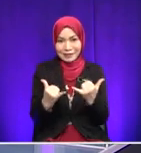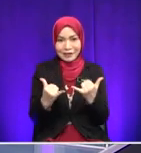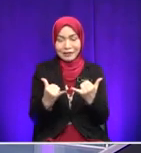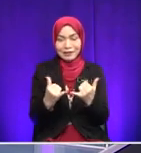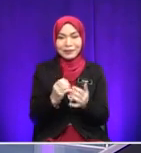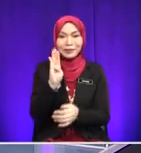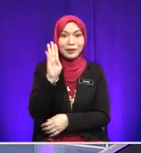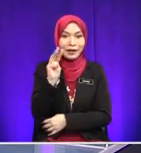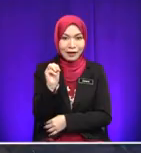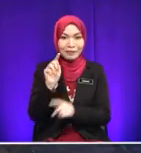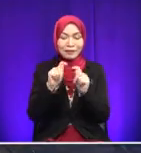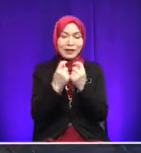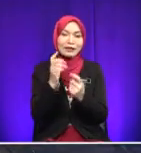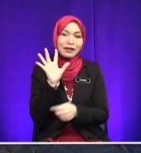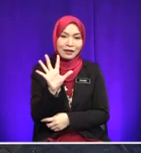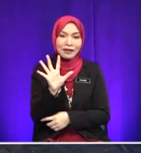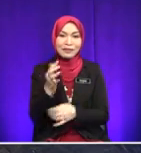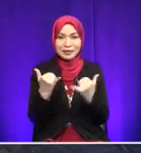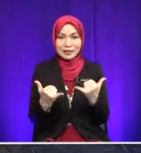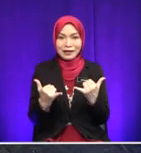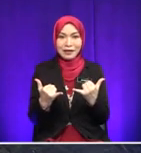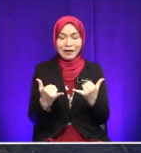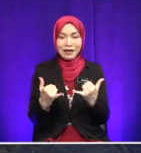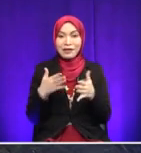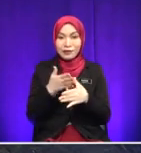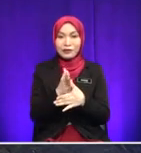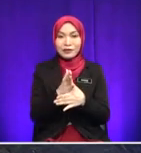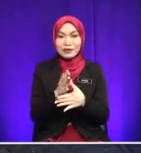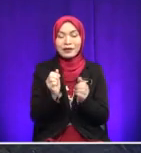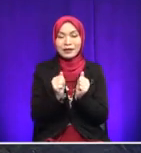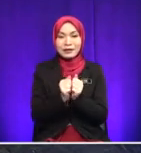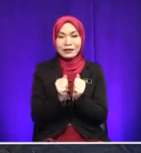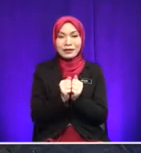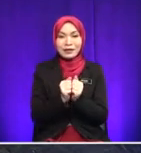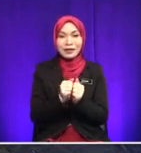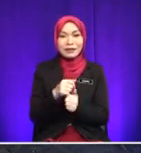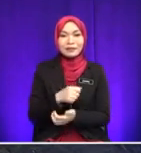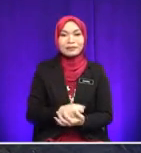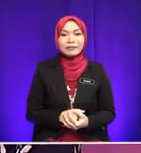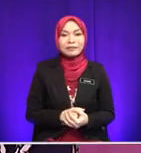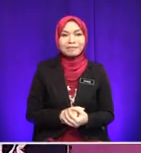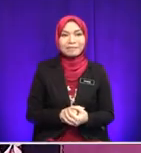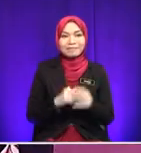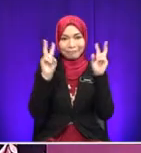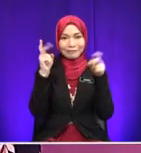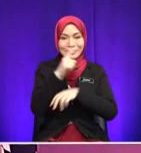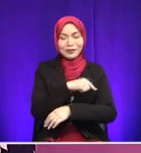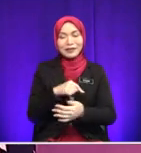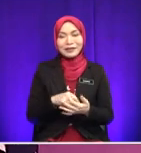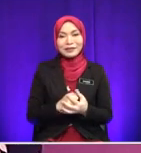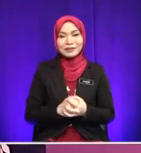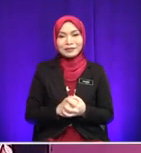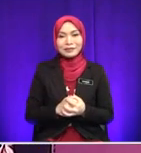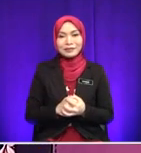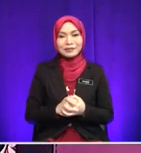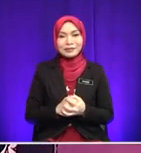Cikgu Haslinda, kita nak teruskan dengan sentuhan diplomasi negara. Silakan Cikgu. Okey, baik. Terima kasih Ria. Okey, baik.